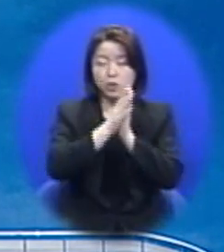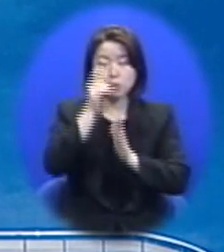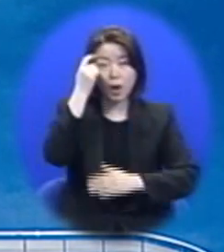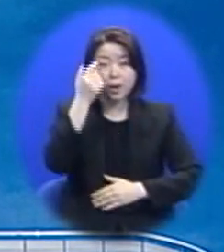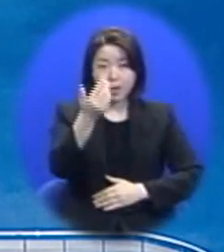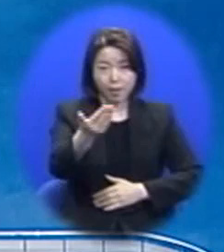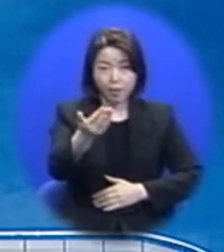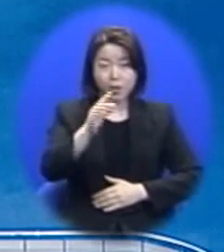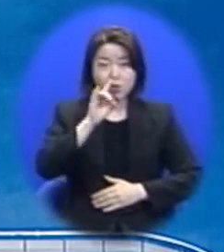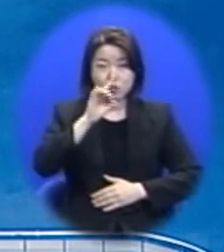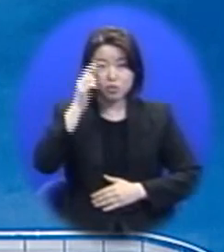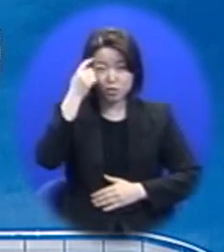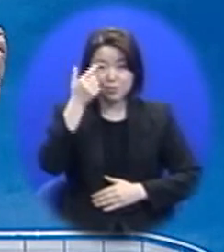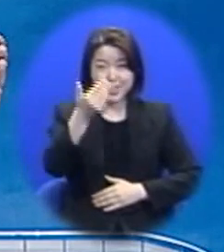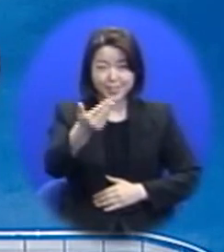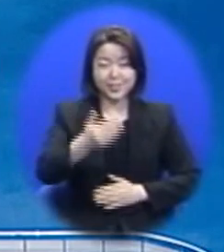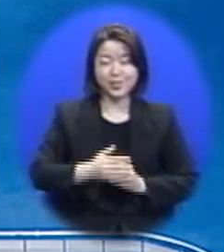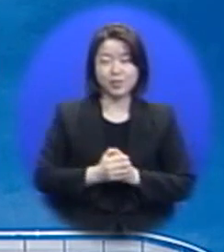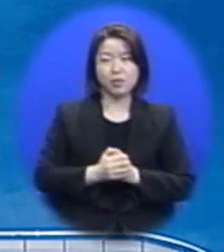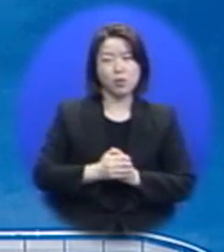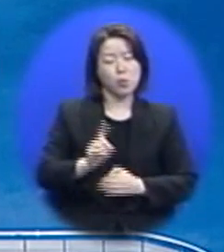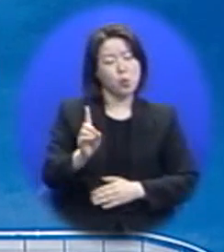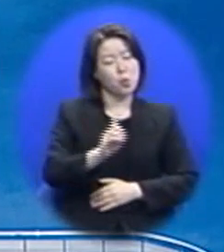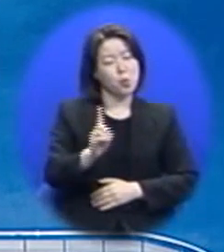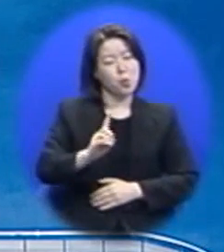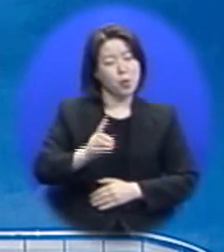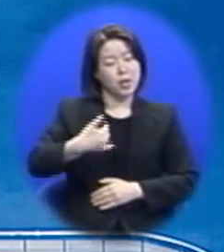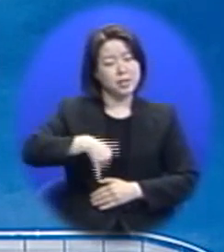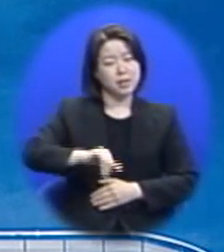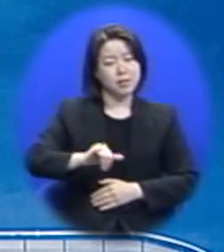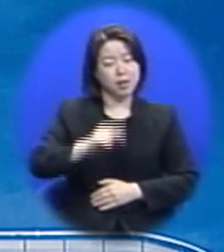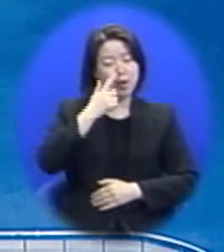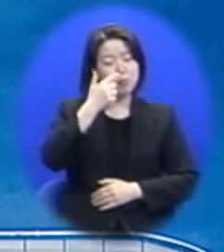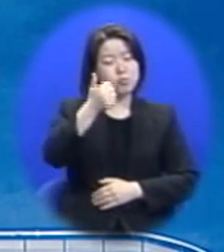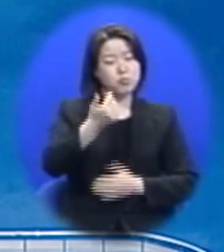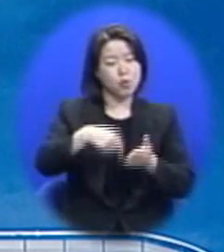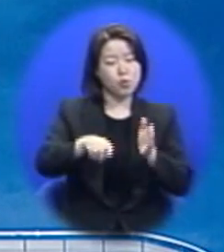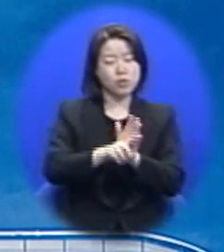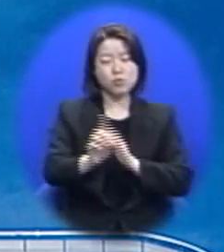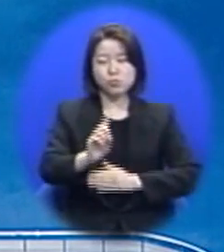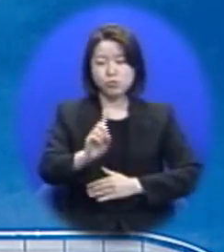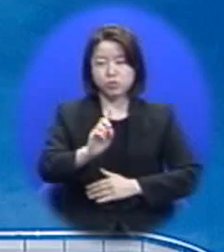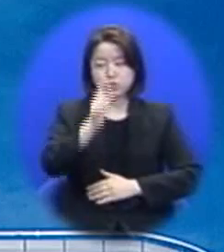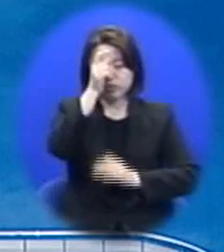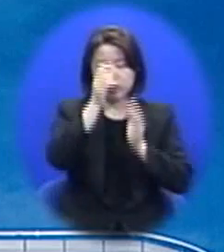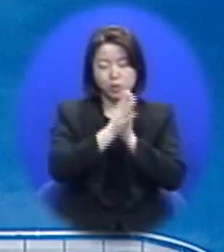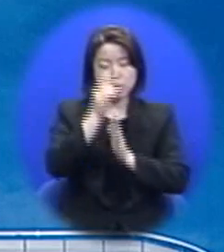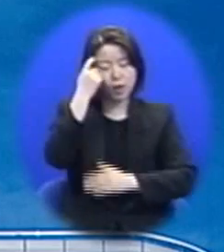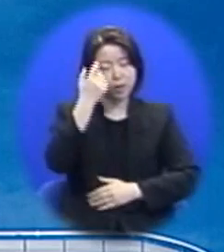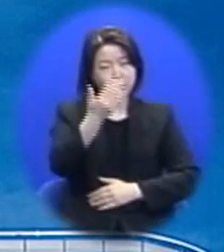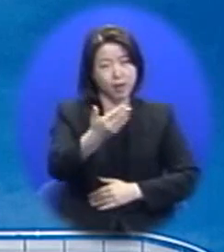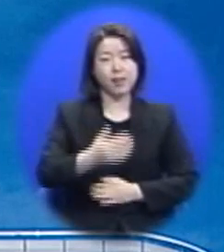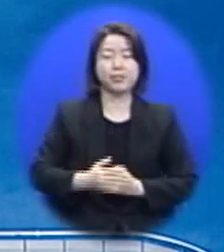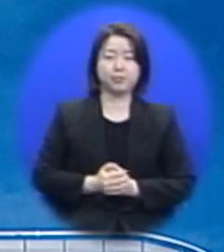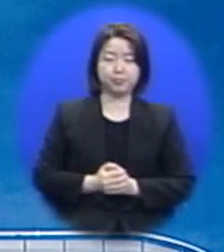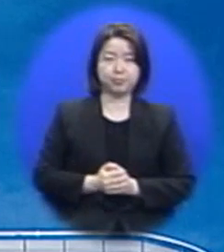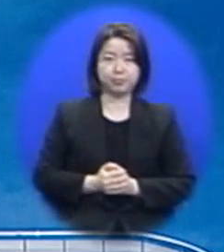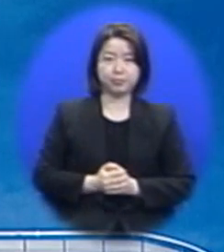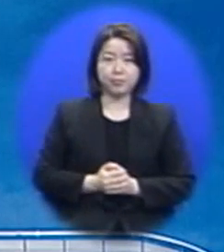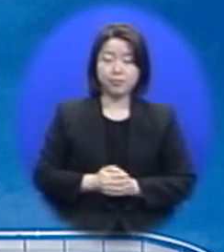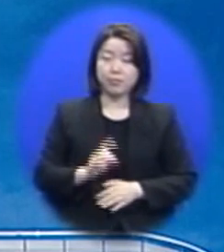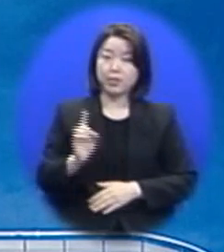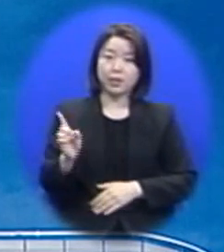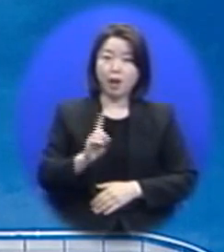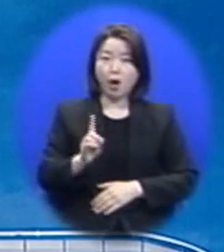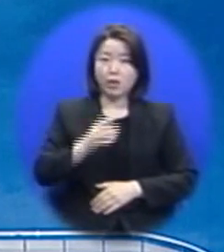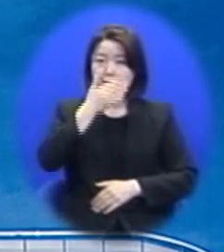궁금하시죠? 도대체 그 애들이 부모를 위해서 기도한다면 무슨 기도를 할까? 어느 젊은